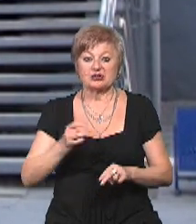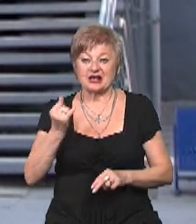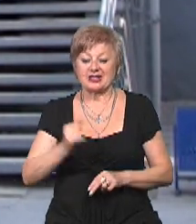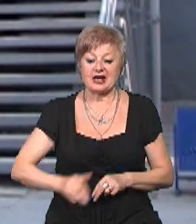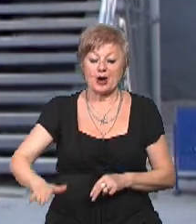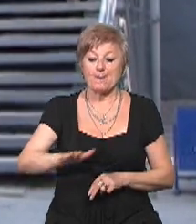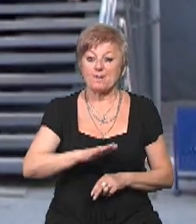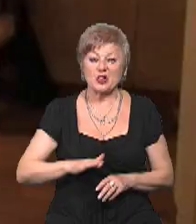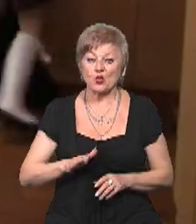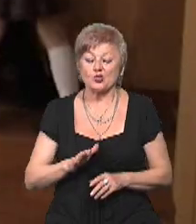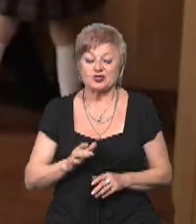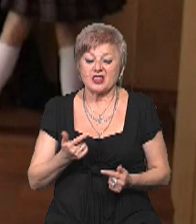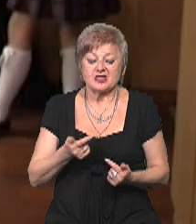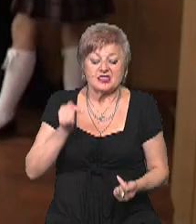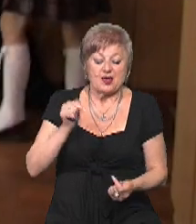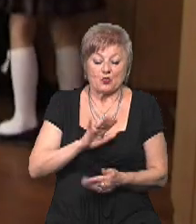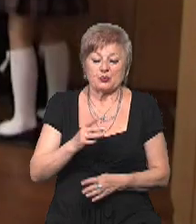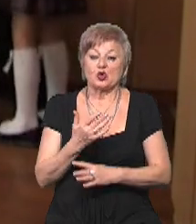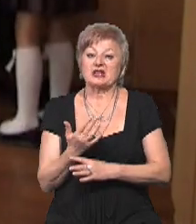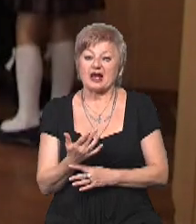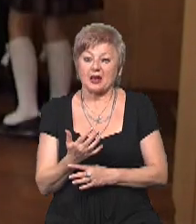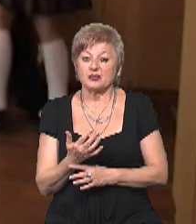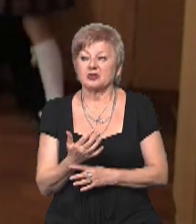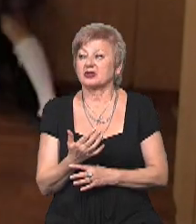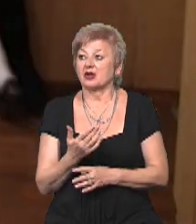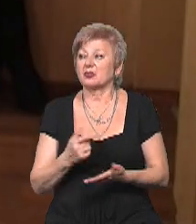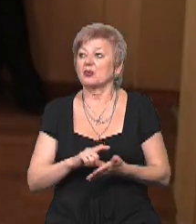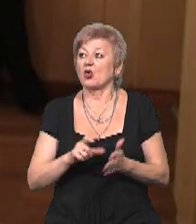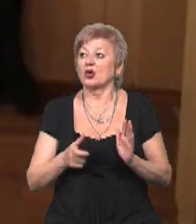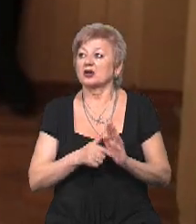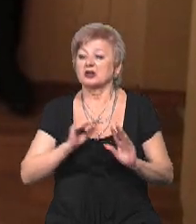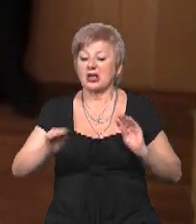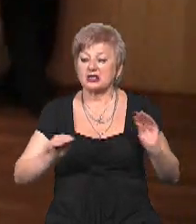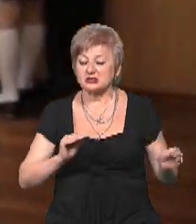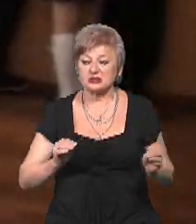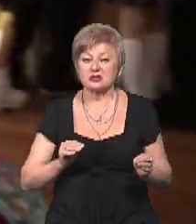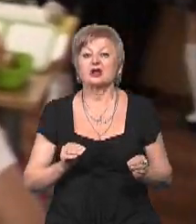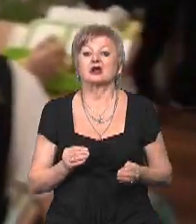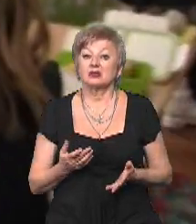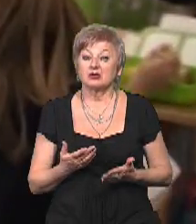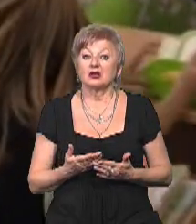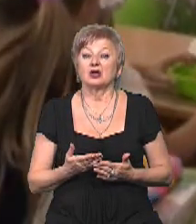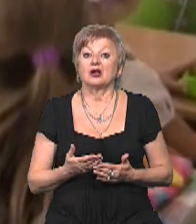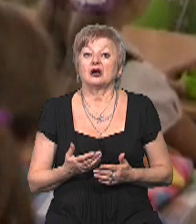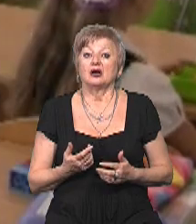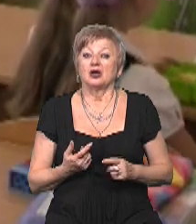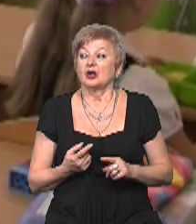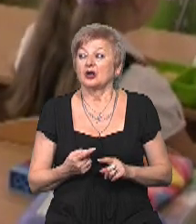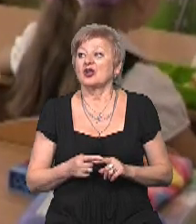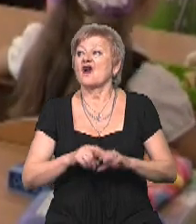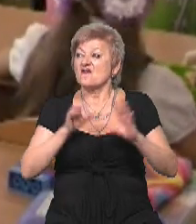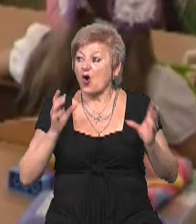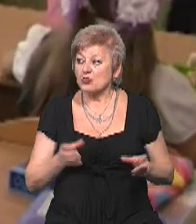не зовсім відповідає тим вимогам нової української школи при створенні тих самих навчальних та осередків.